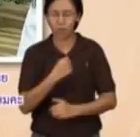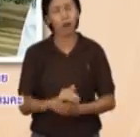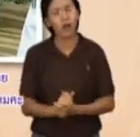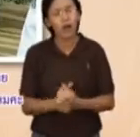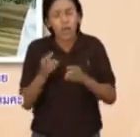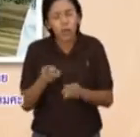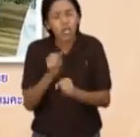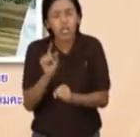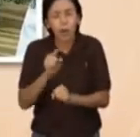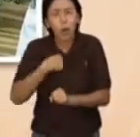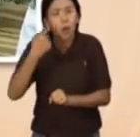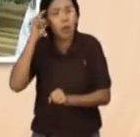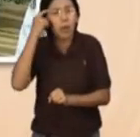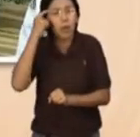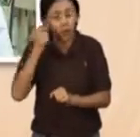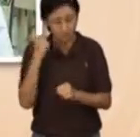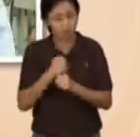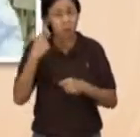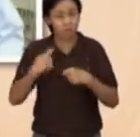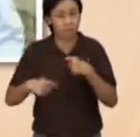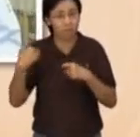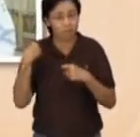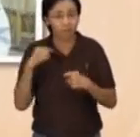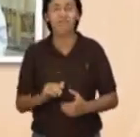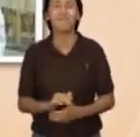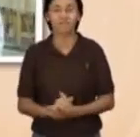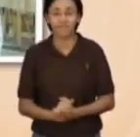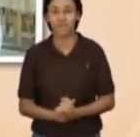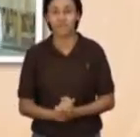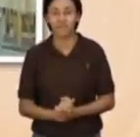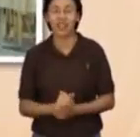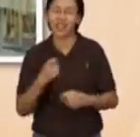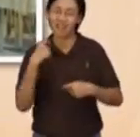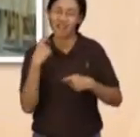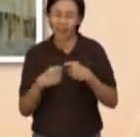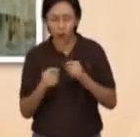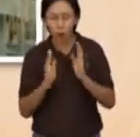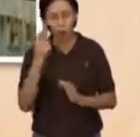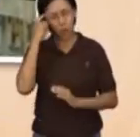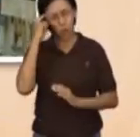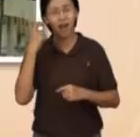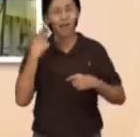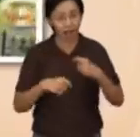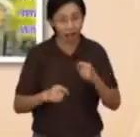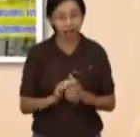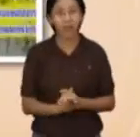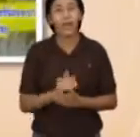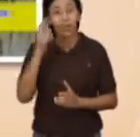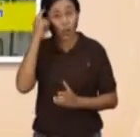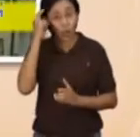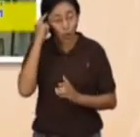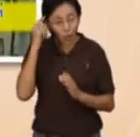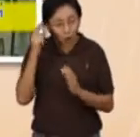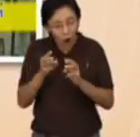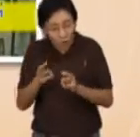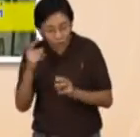ำอย่างไร คือ ทำยากไหมคะ ลูกลอกเนี่ยฮะถ้ามันยากสำหรับคนไม่รู้นะครับแต่ถ้าคนรู้แล้วเนี่ยจะ